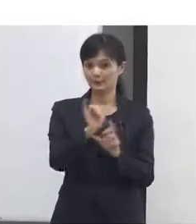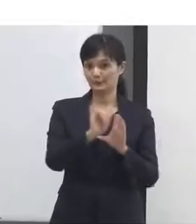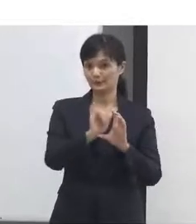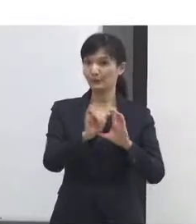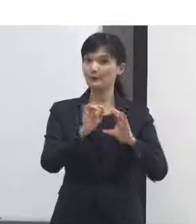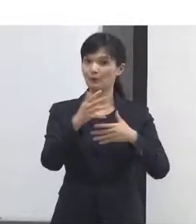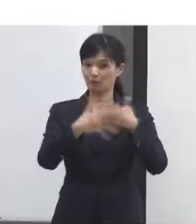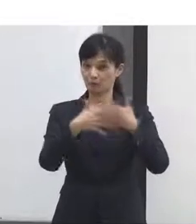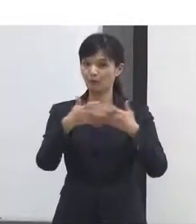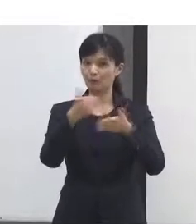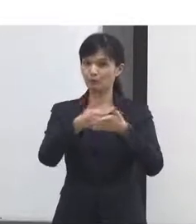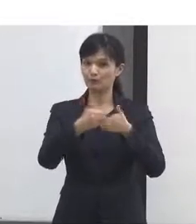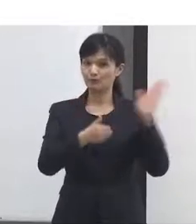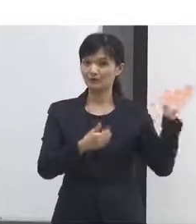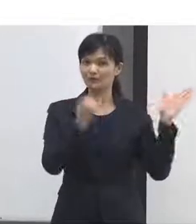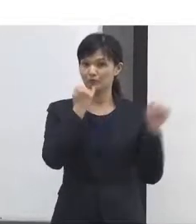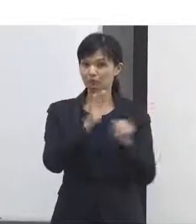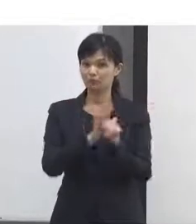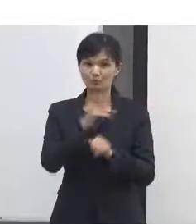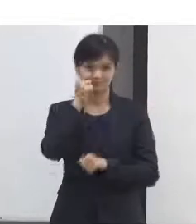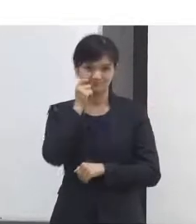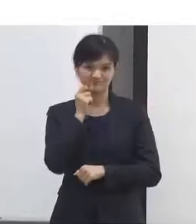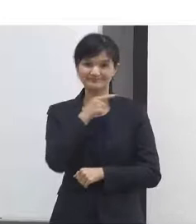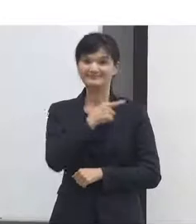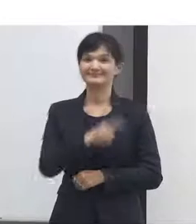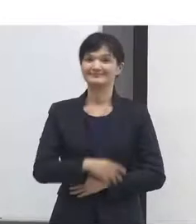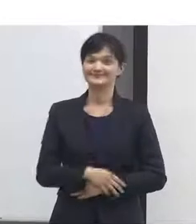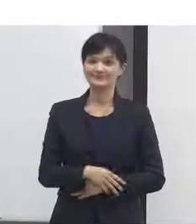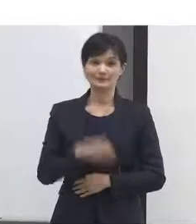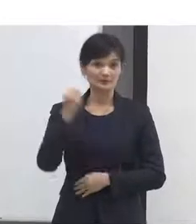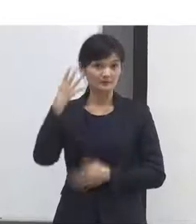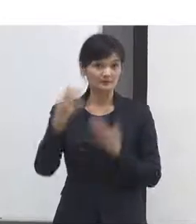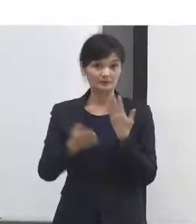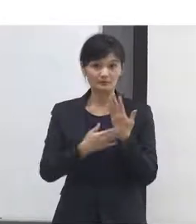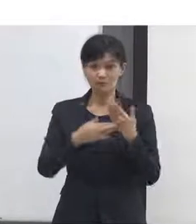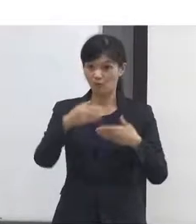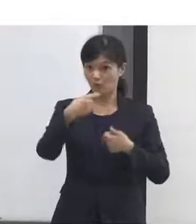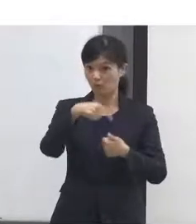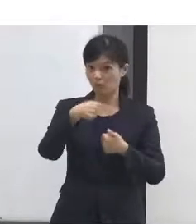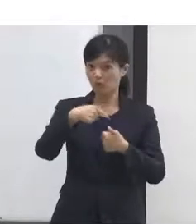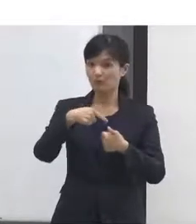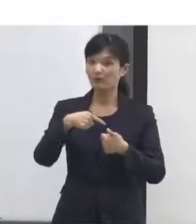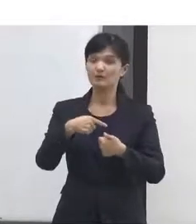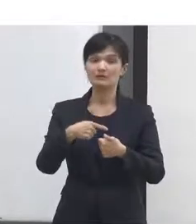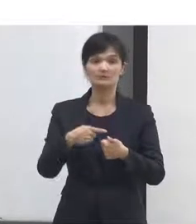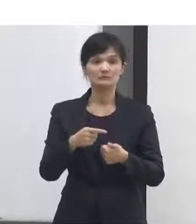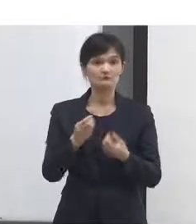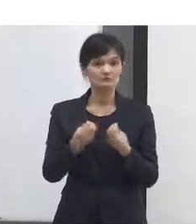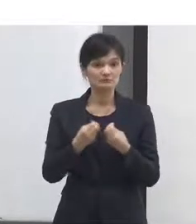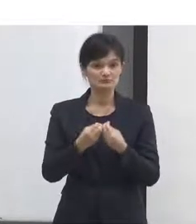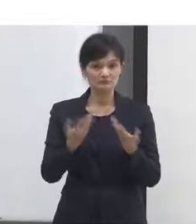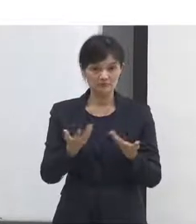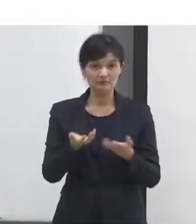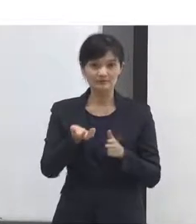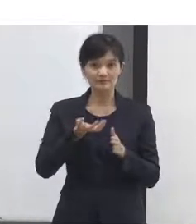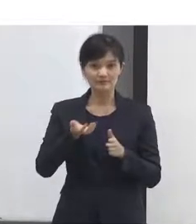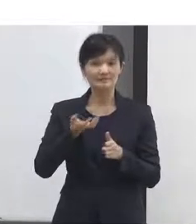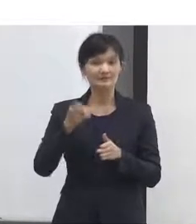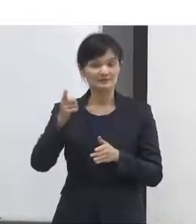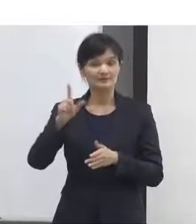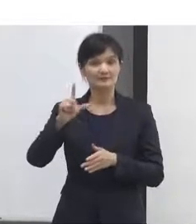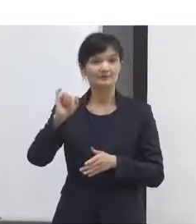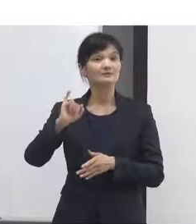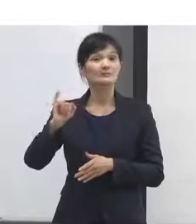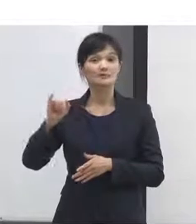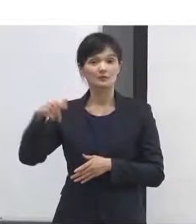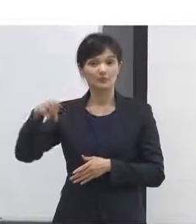爱这张图，因为它很可爱。OK， 他就、因为新手教学在大松的时候，就是要快速跟大家做刚刚 Liz 和 Paul 讲的 onboarding，